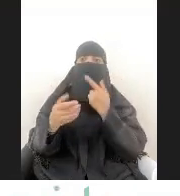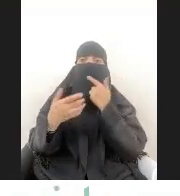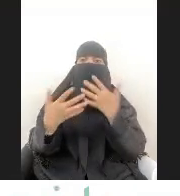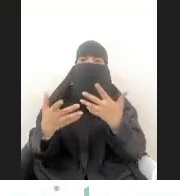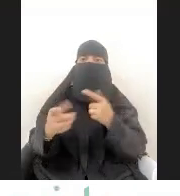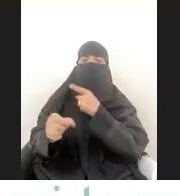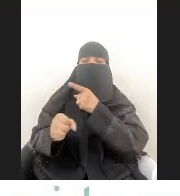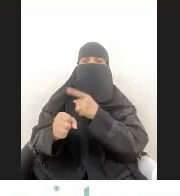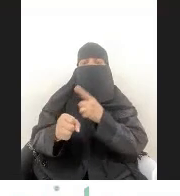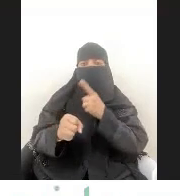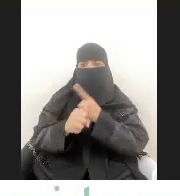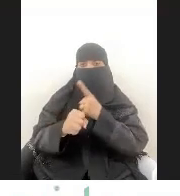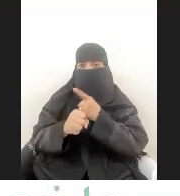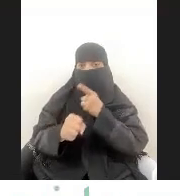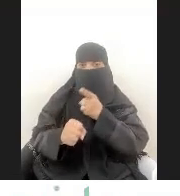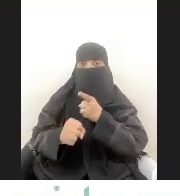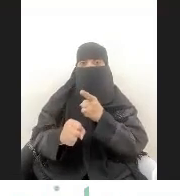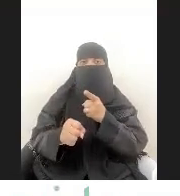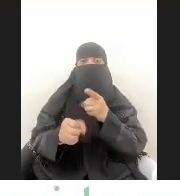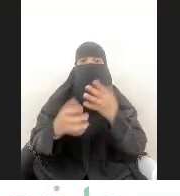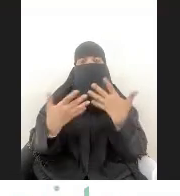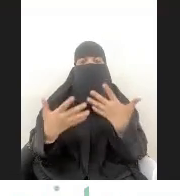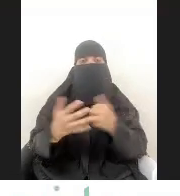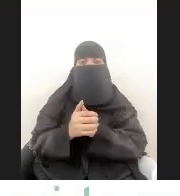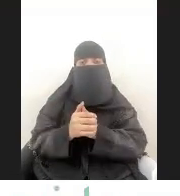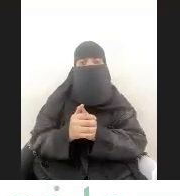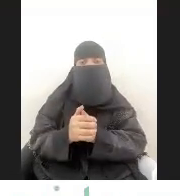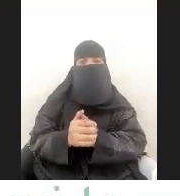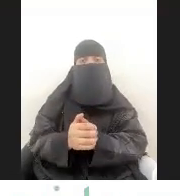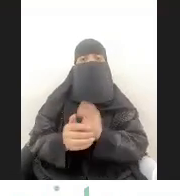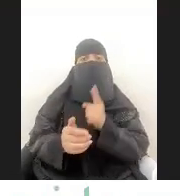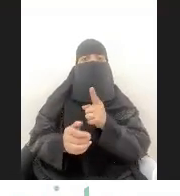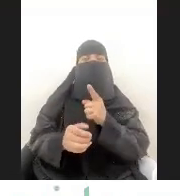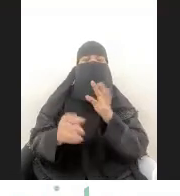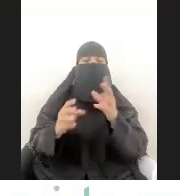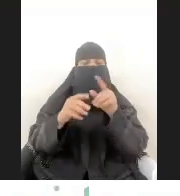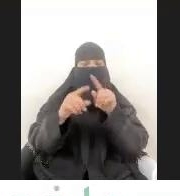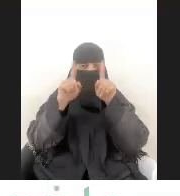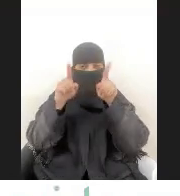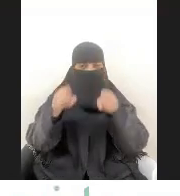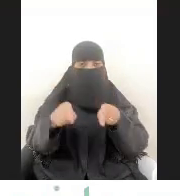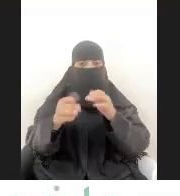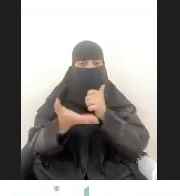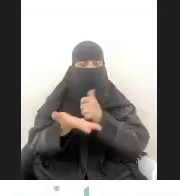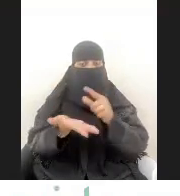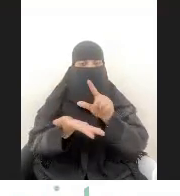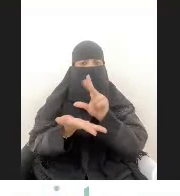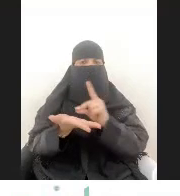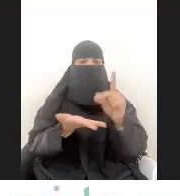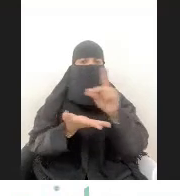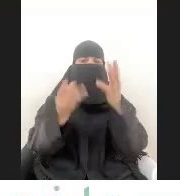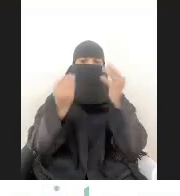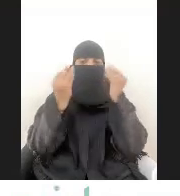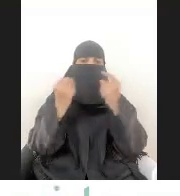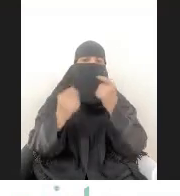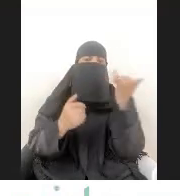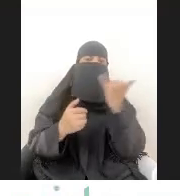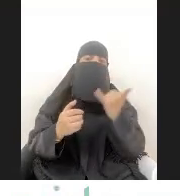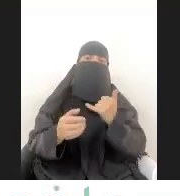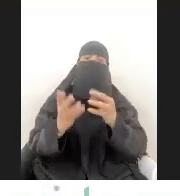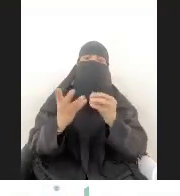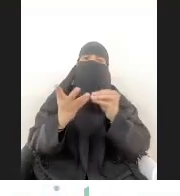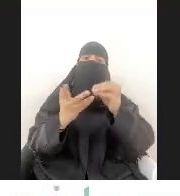عرض الدكتور علي الحرام لنموذج التصميم العكسي في بيئة التعلم المدمج وأهميته على مستوى التعلم، والذي يبدأ في المرحلة